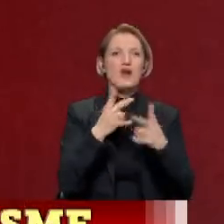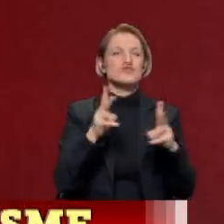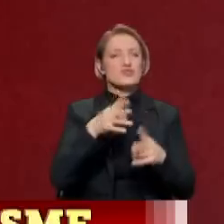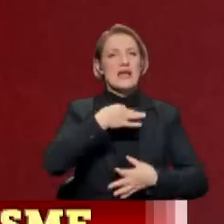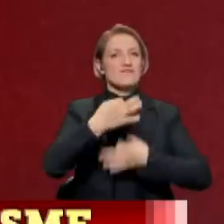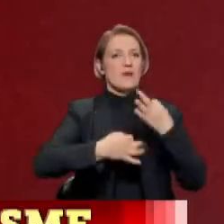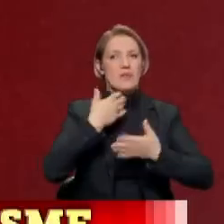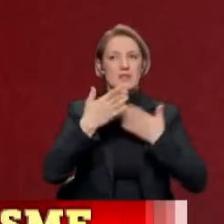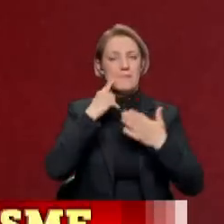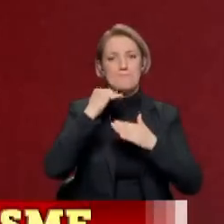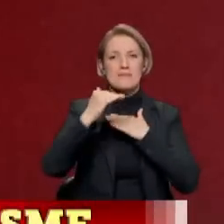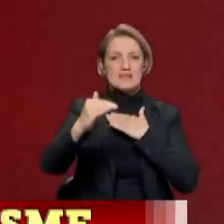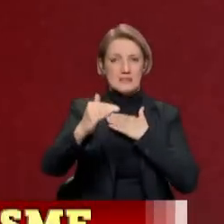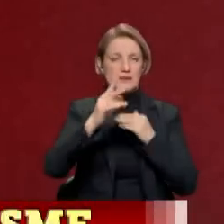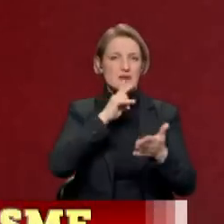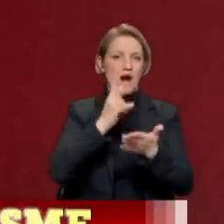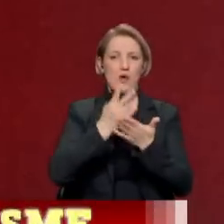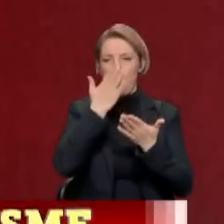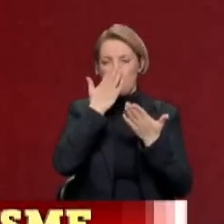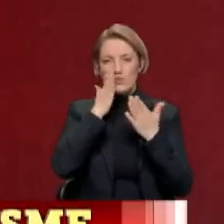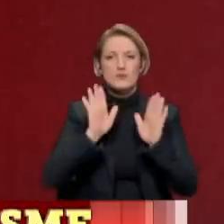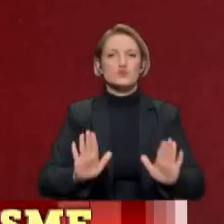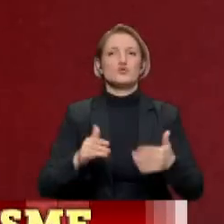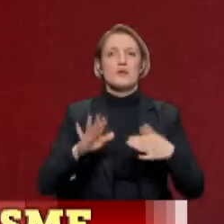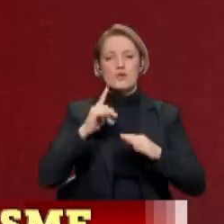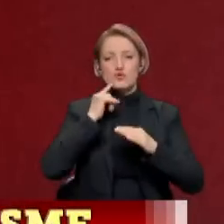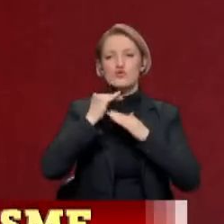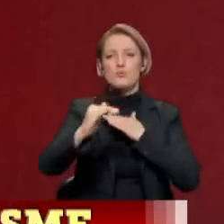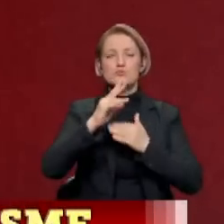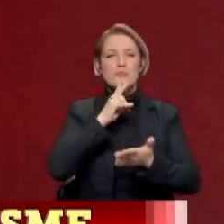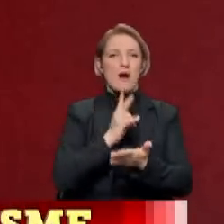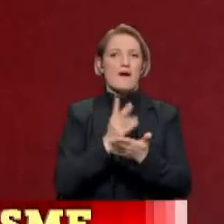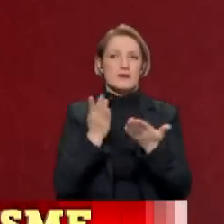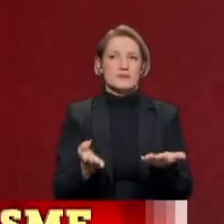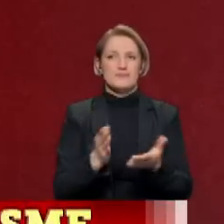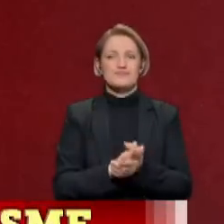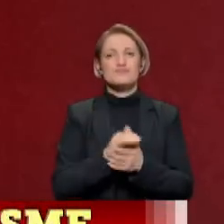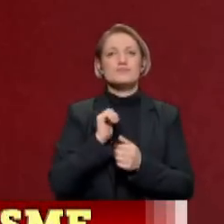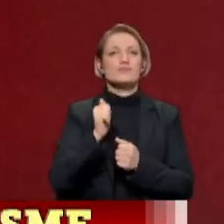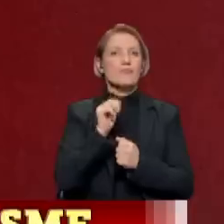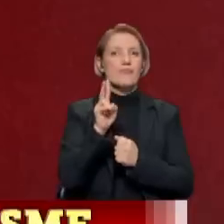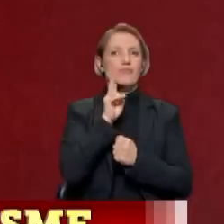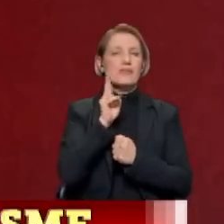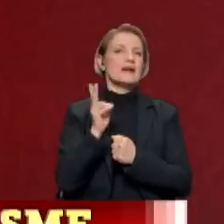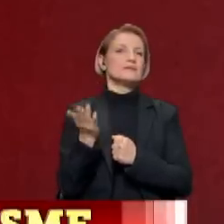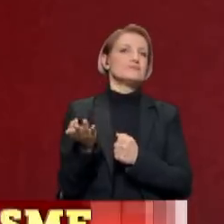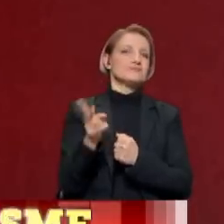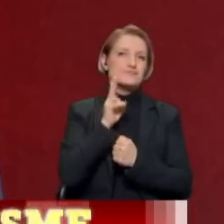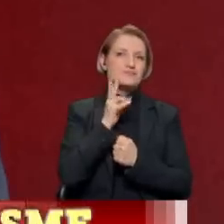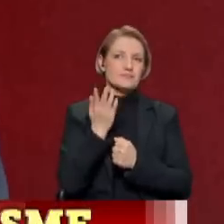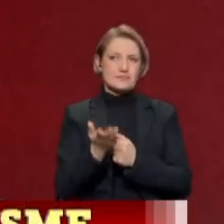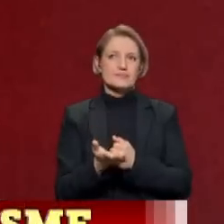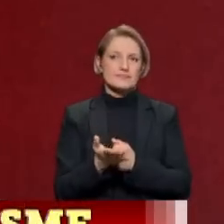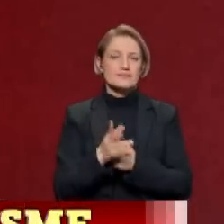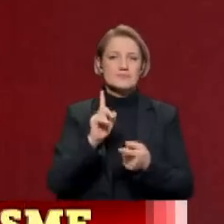ifade ettiler, millet iradesinin önünde durulmaz, toplumun kararının önünde durulmaz. Ve günün sonunda, eninde sonunda,